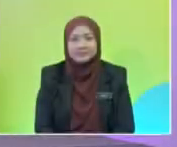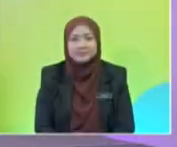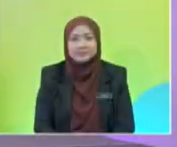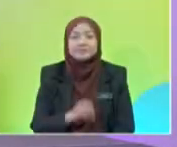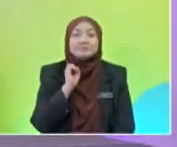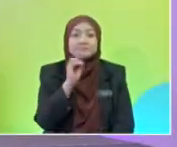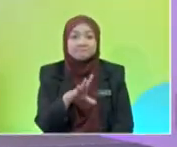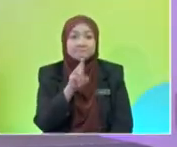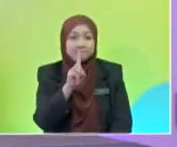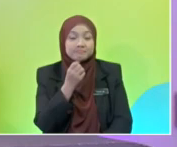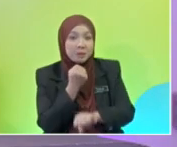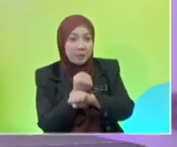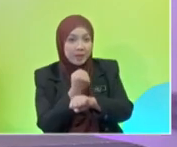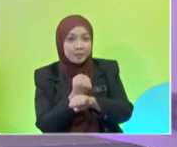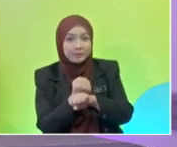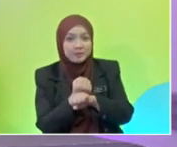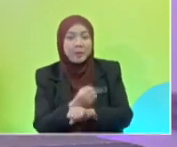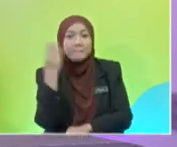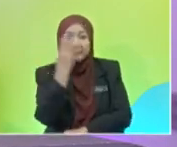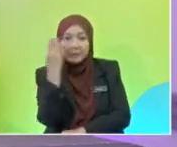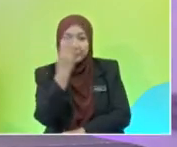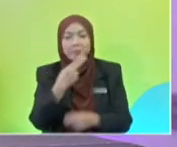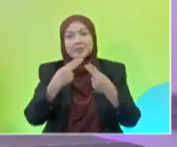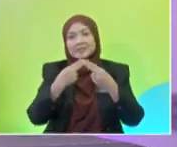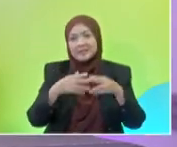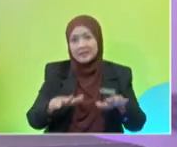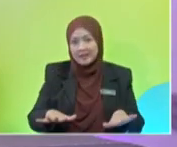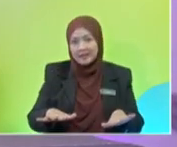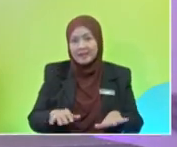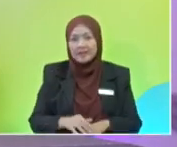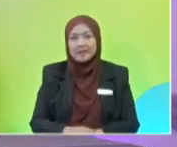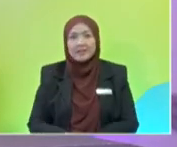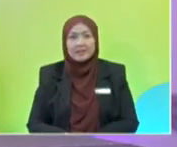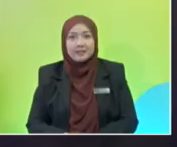tampak satu batu bayang pun hilang